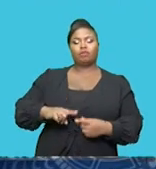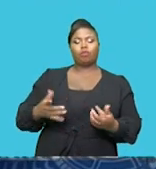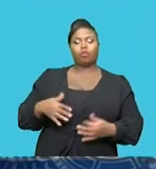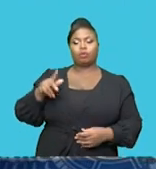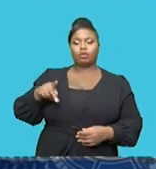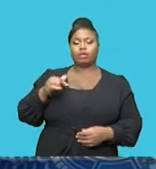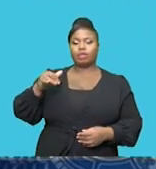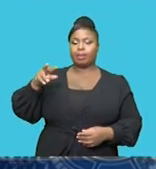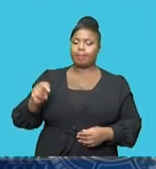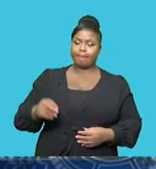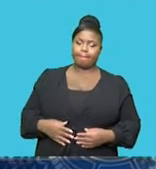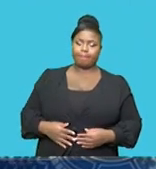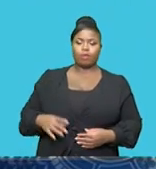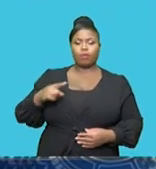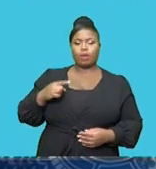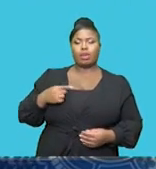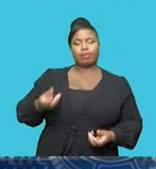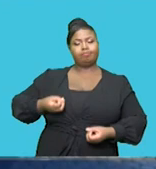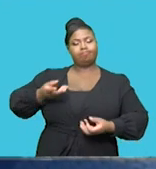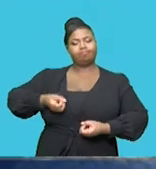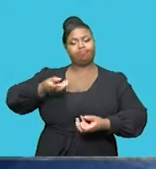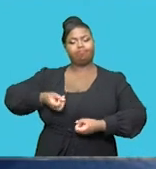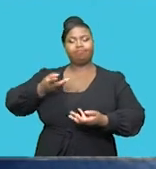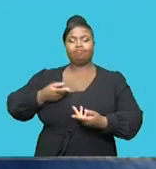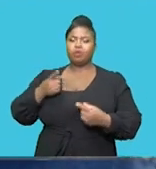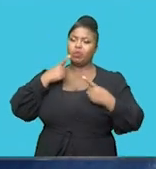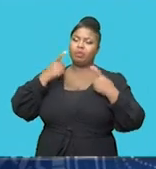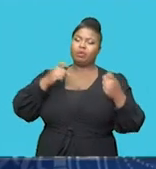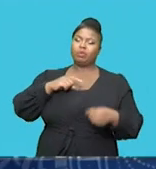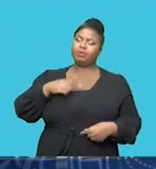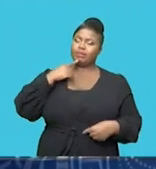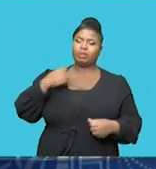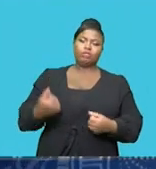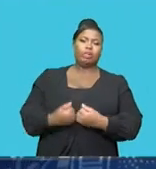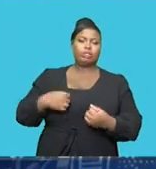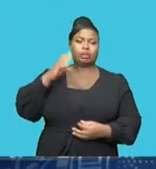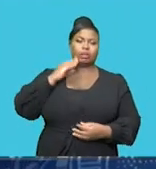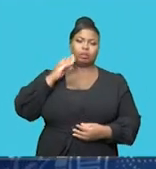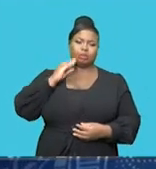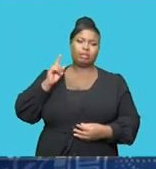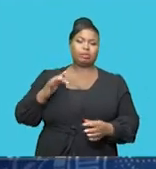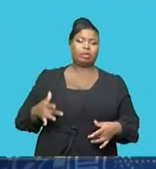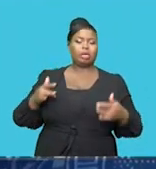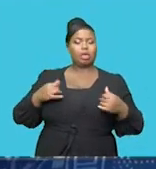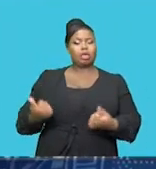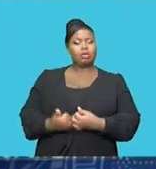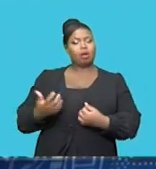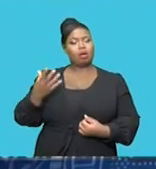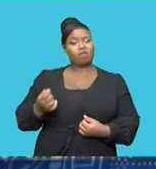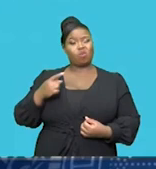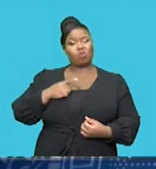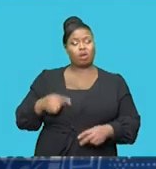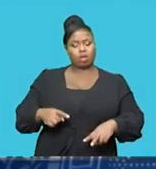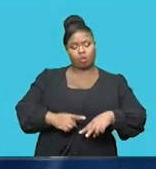protiakleni e palaza imbilini yake ebali sangubunzi maapi lapanzi kwabo e mba kukubawano